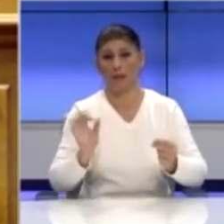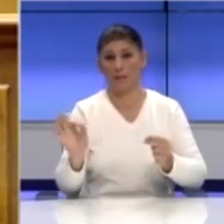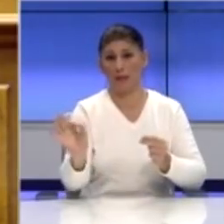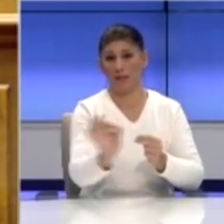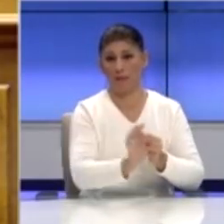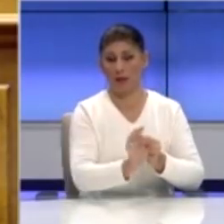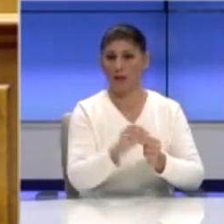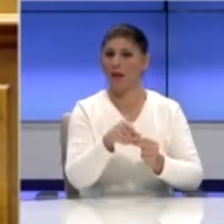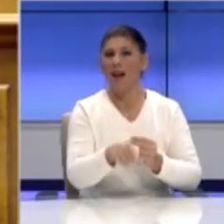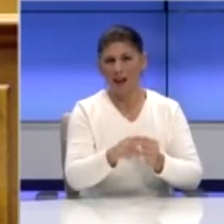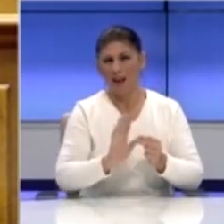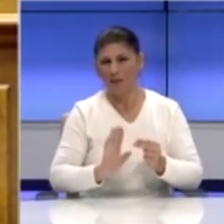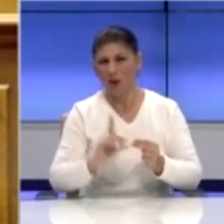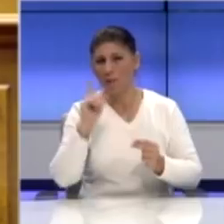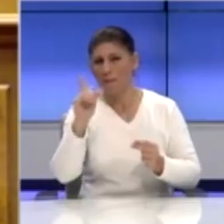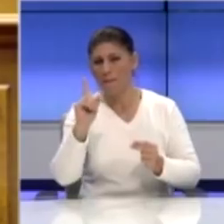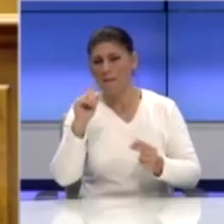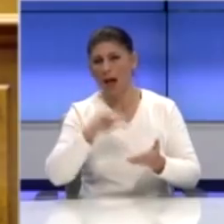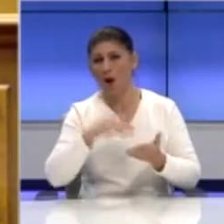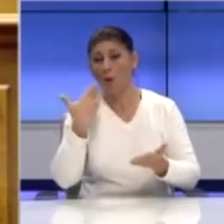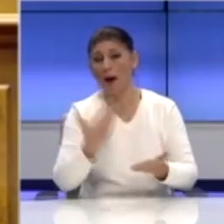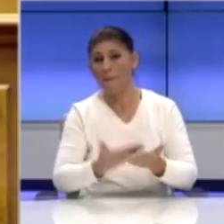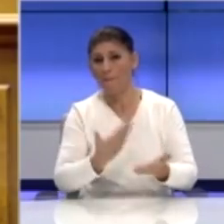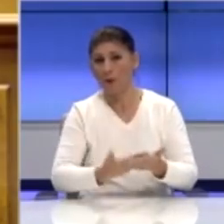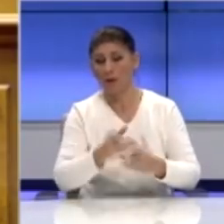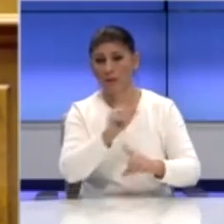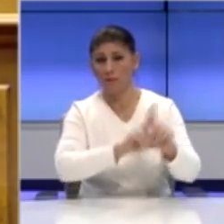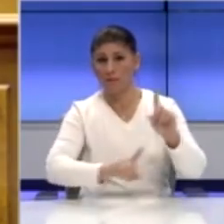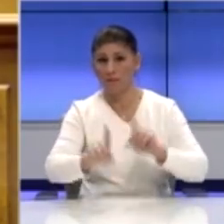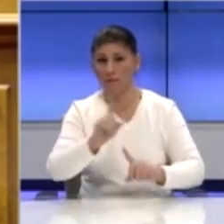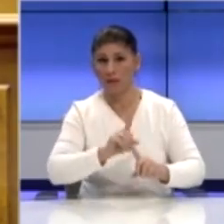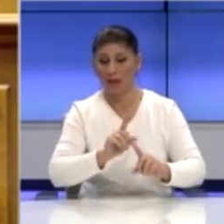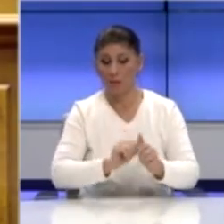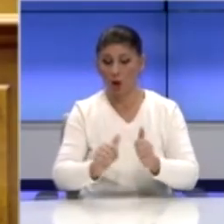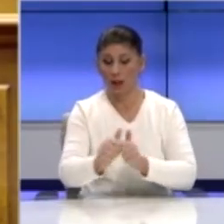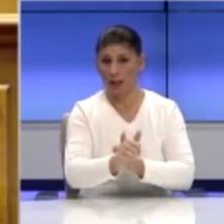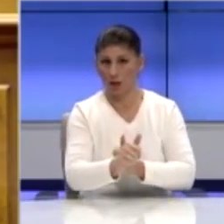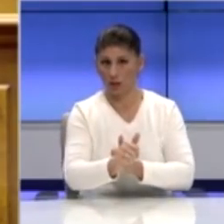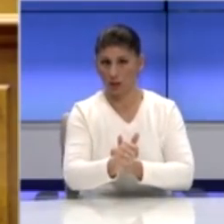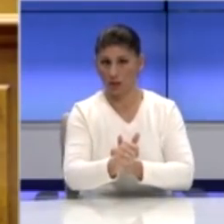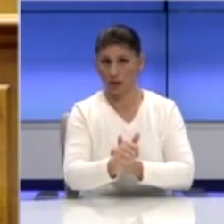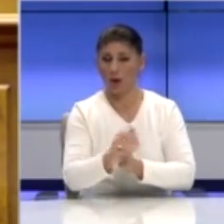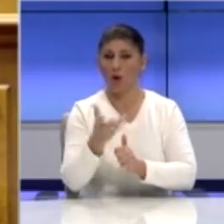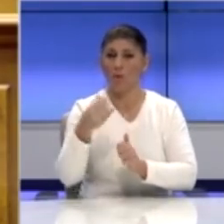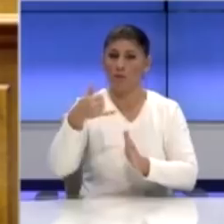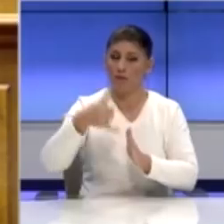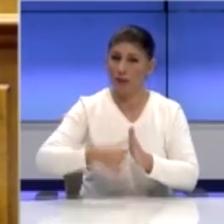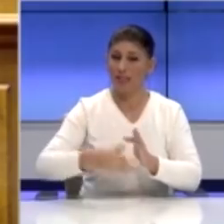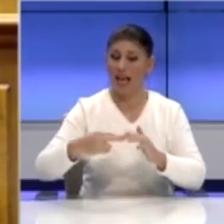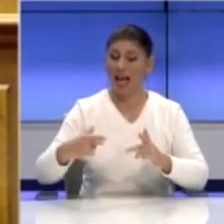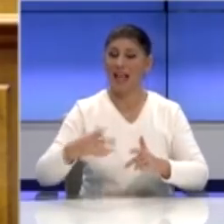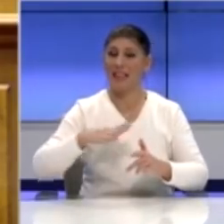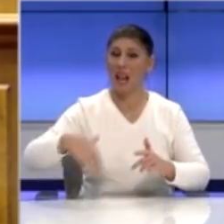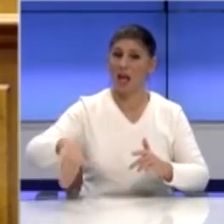πανδημίας. Αυτή είναι μια ακόμη απόδειξη για το ποιες είναι οι προτεραιότητές σας, πόσο βαθιά